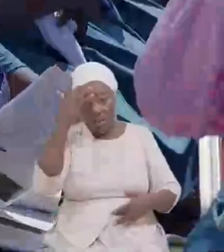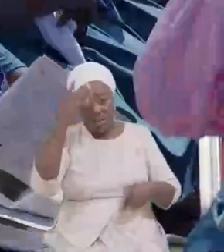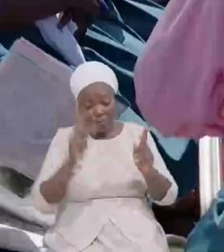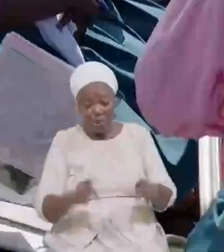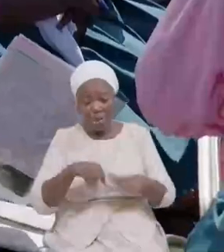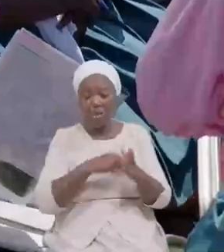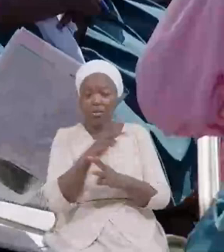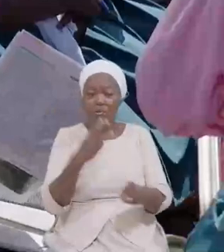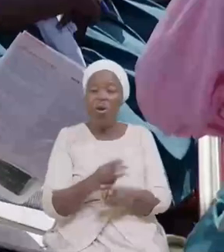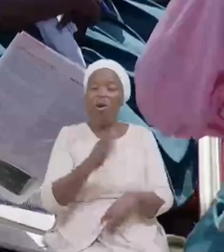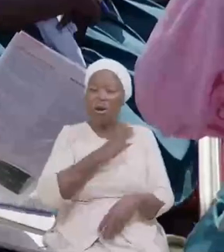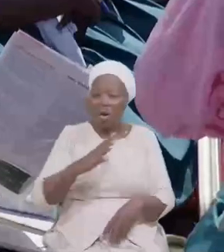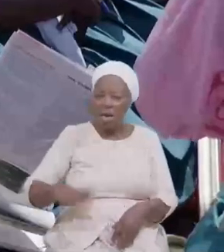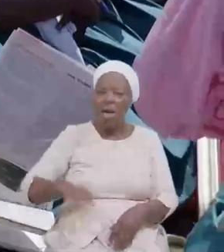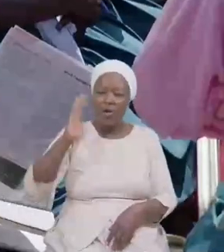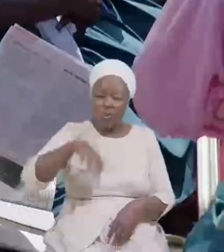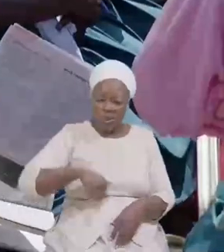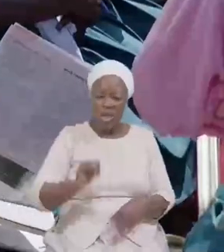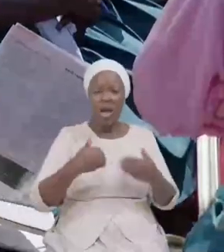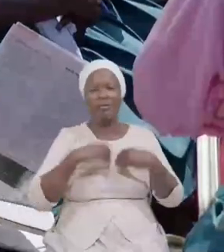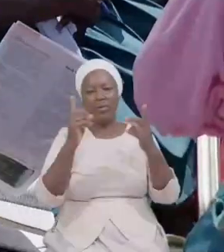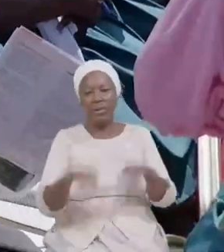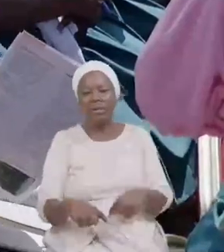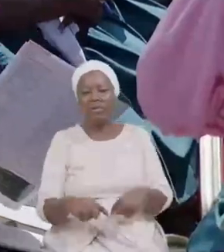dans le monde, Christ allait toujours venir.